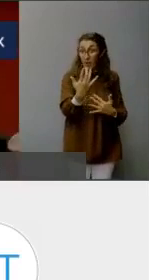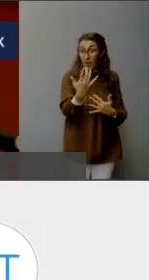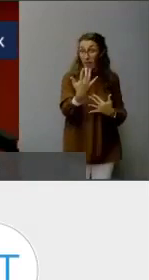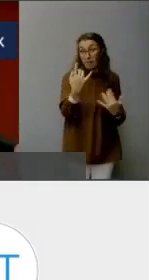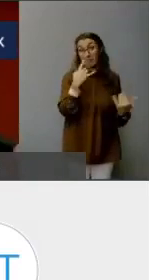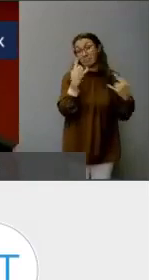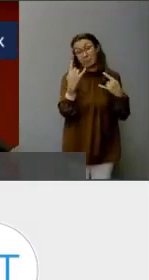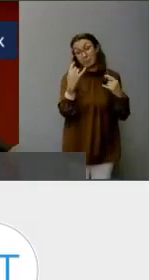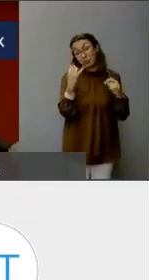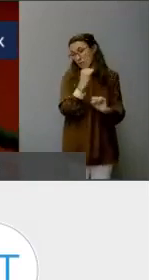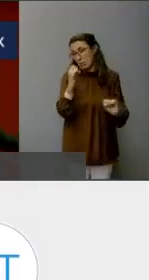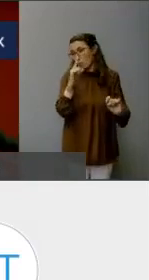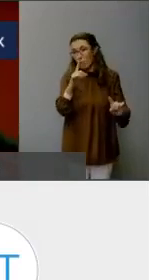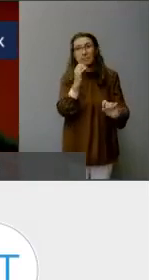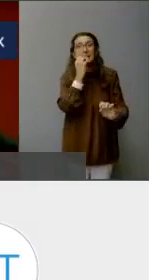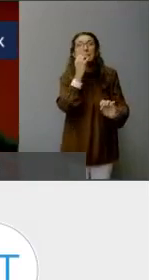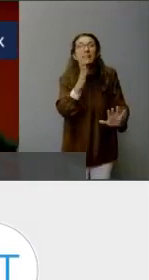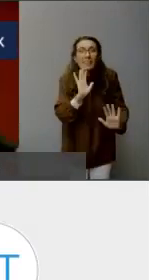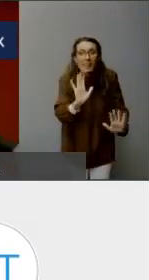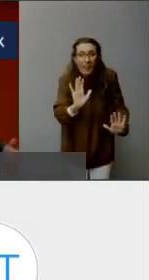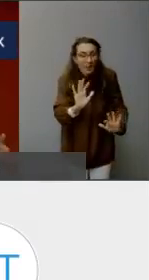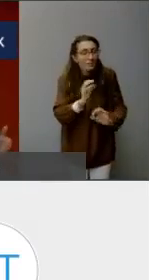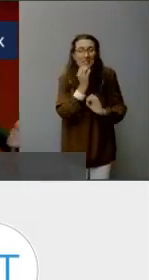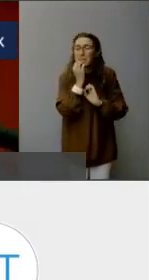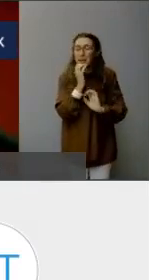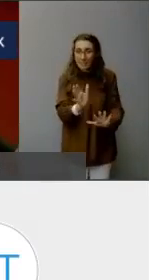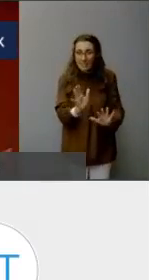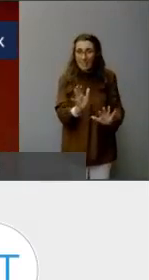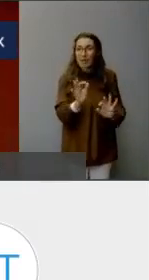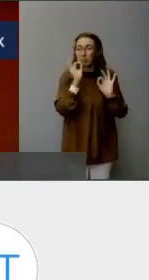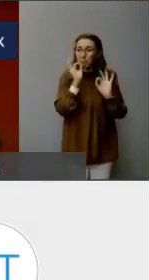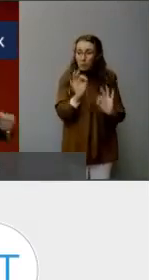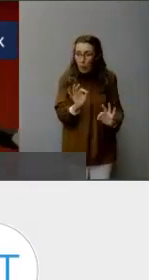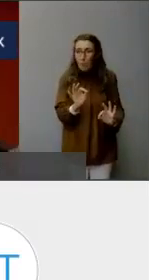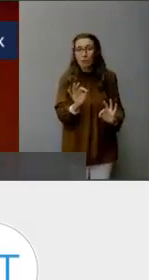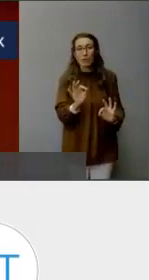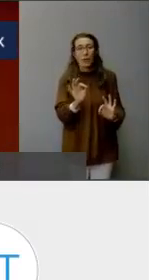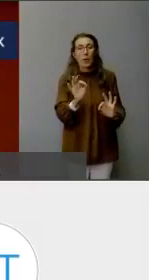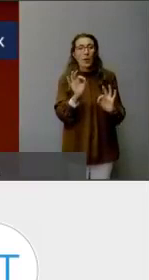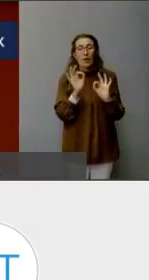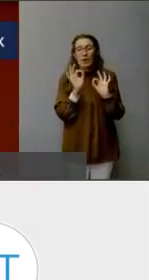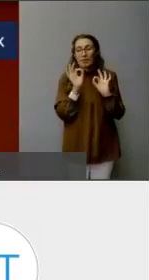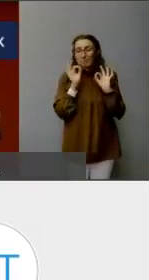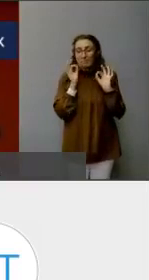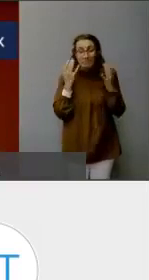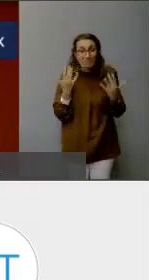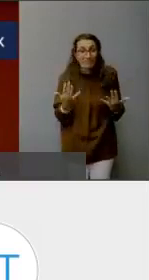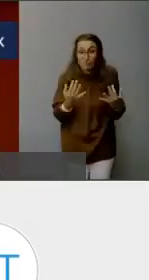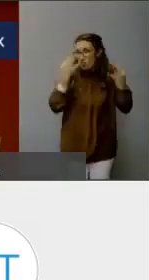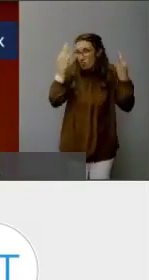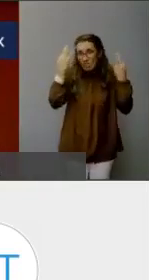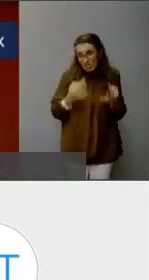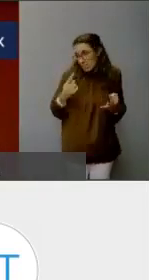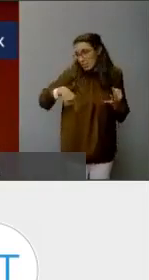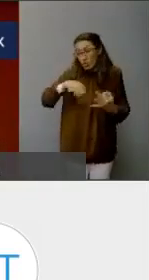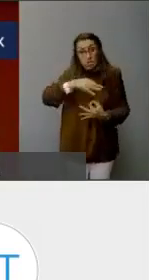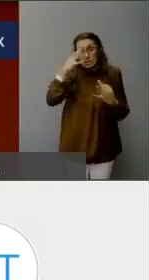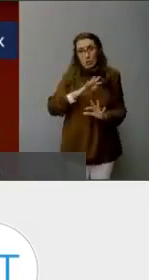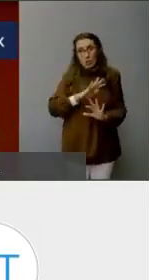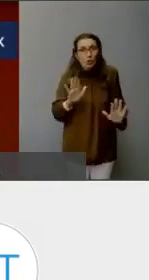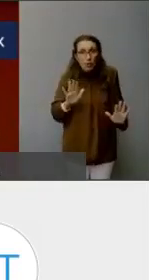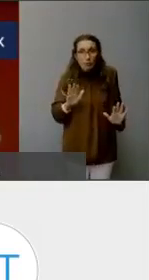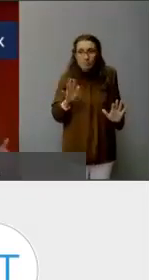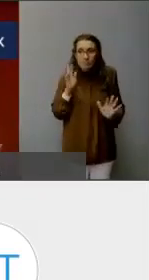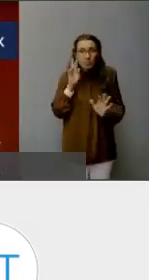indiscutibile una la simpatia la simpatia e una delle incontrovertibili certezze che noi abbiamo nel senso che